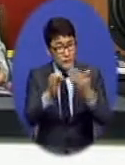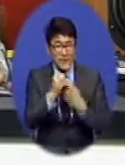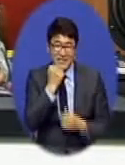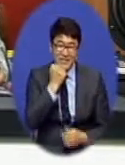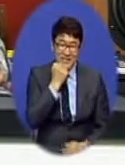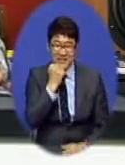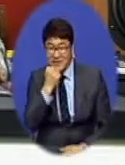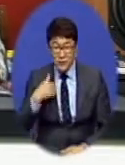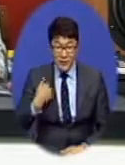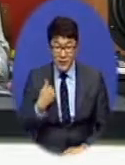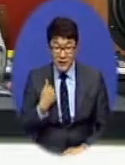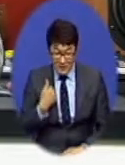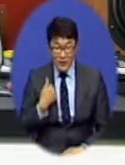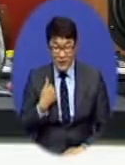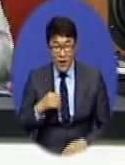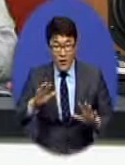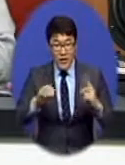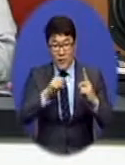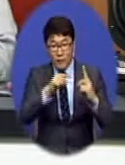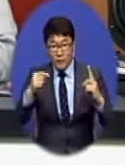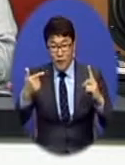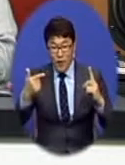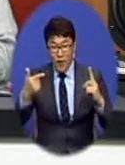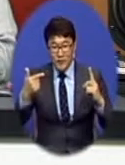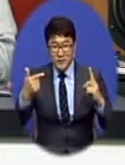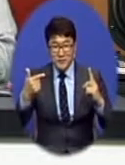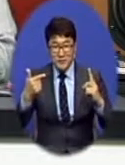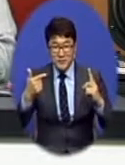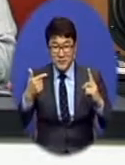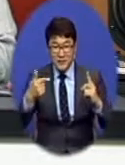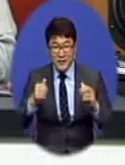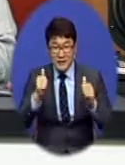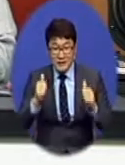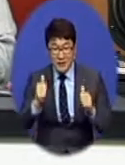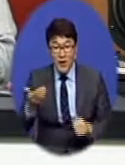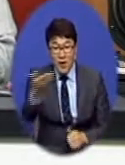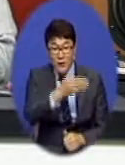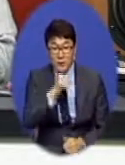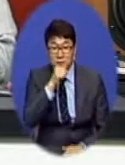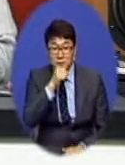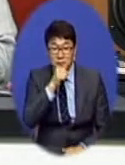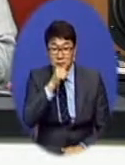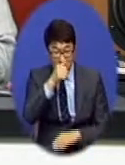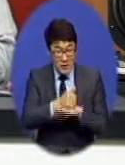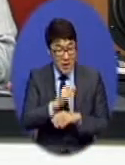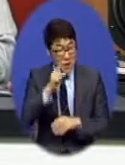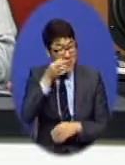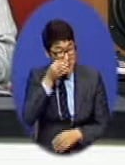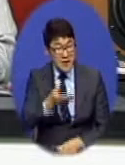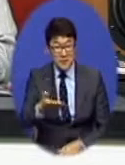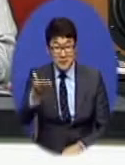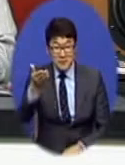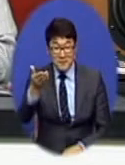그런 생각이 좀 듭니다. 자, 1번부터 6번 참가자의 시청자 심사 네. 결과 한번 보고